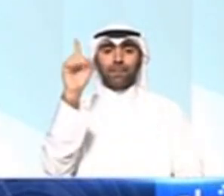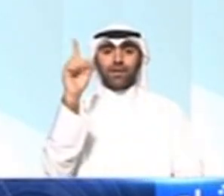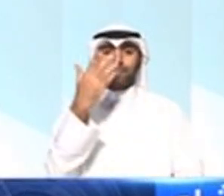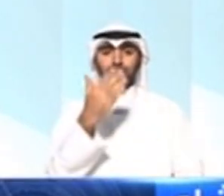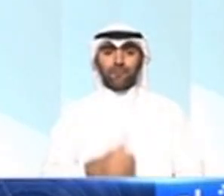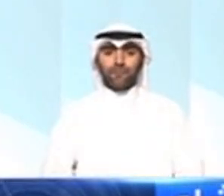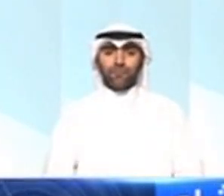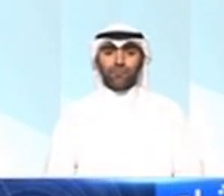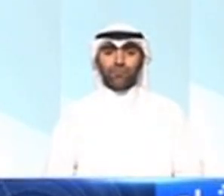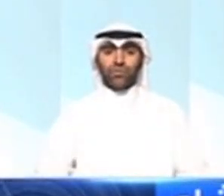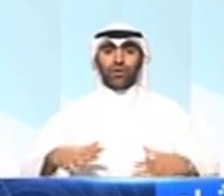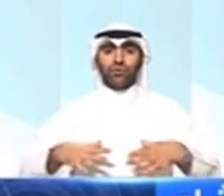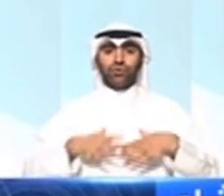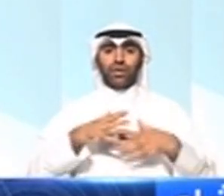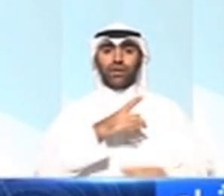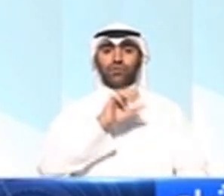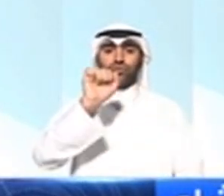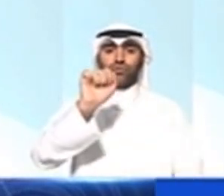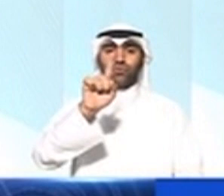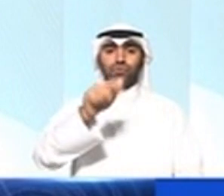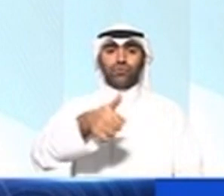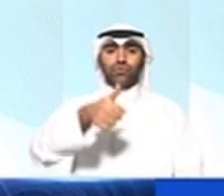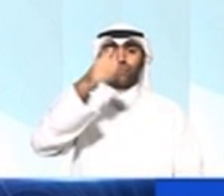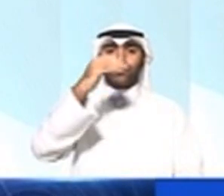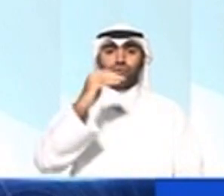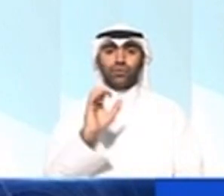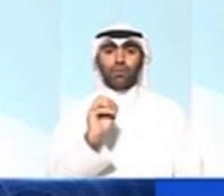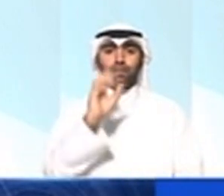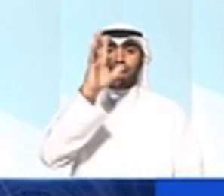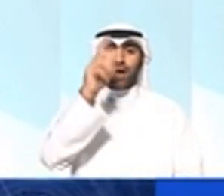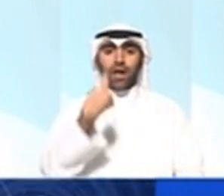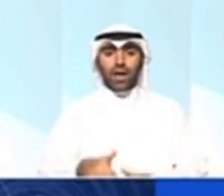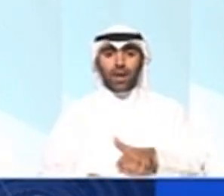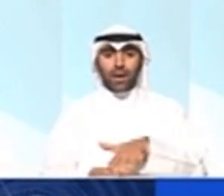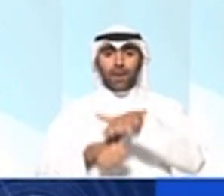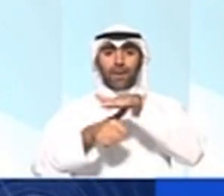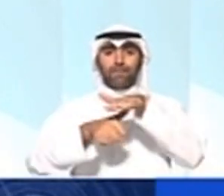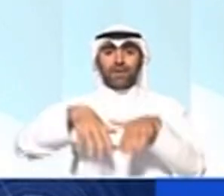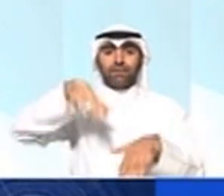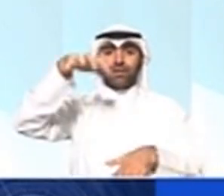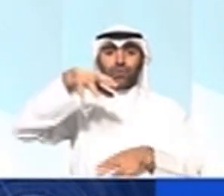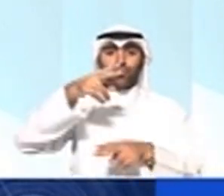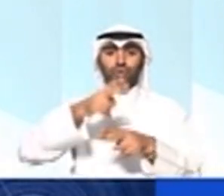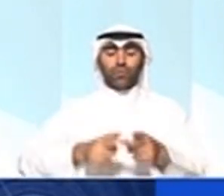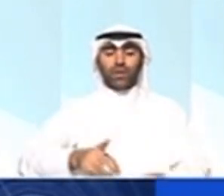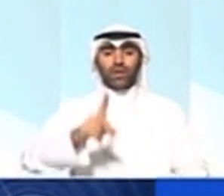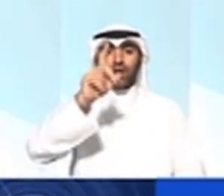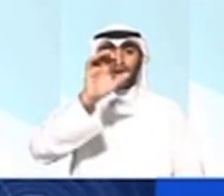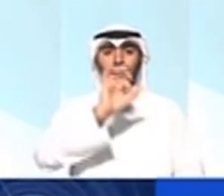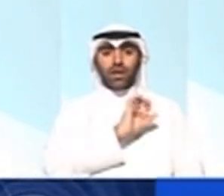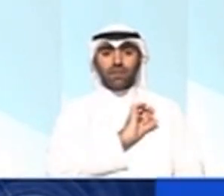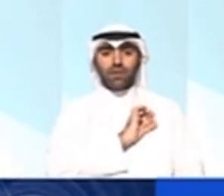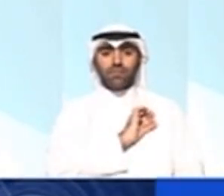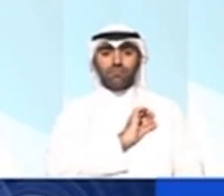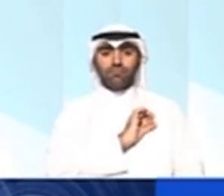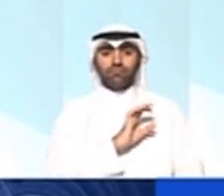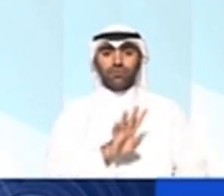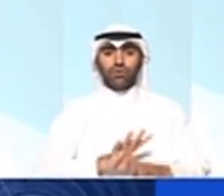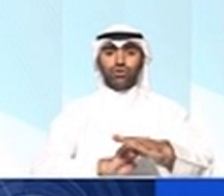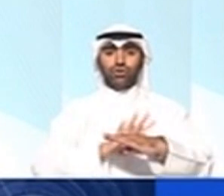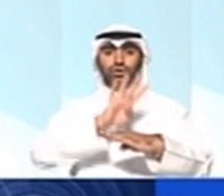له يعني سياسي محنك، وأيضا أهل الإمارات يعرفون تماما بأن